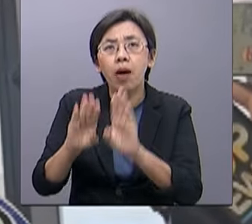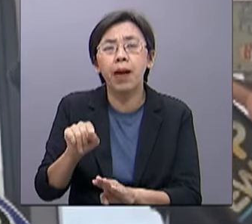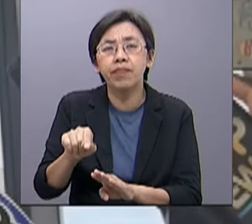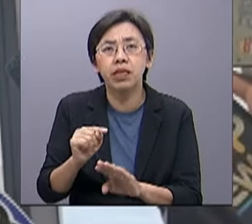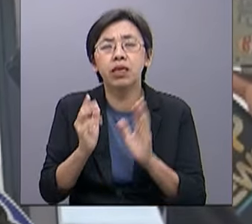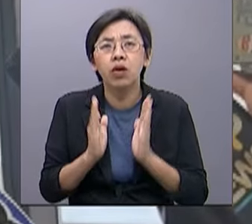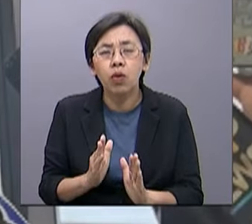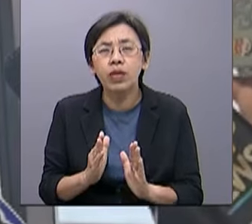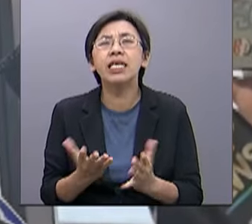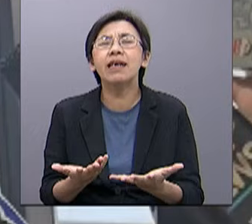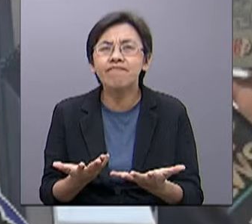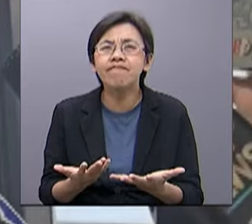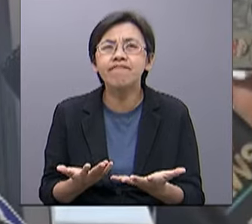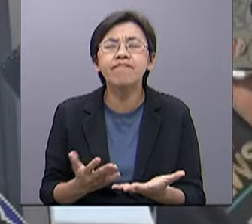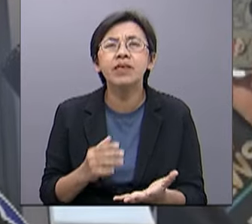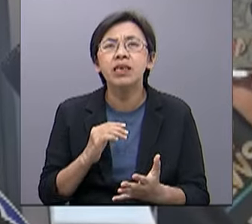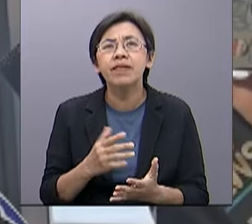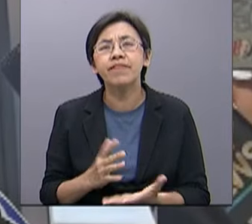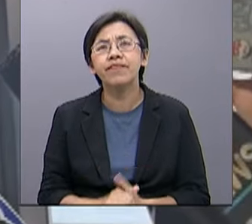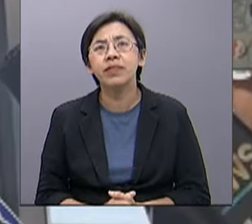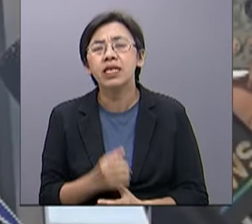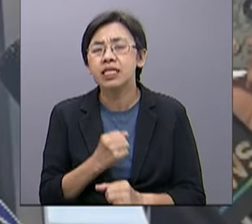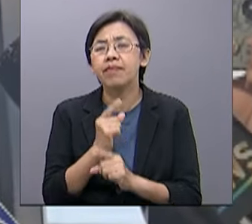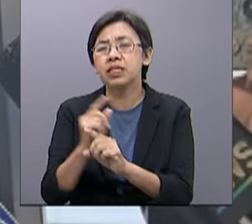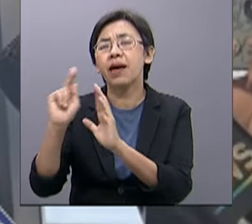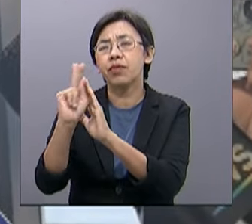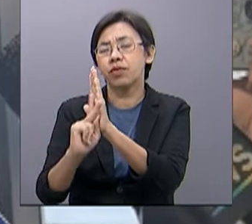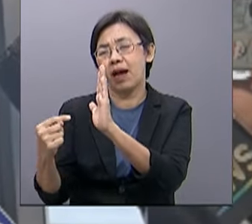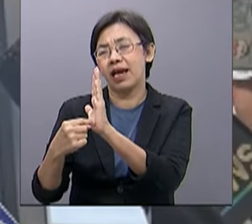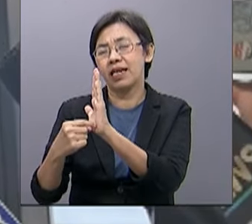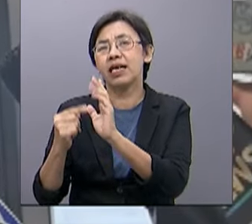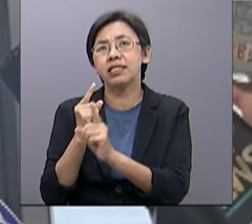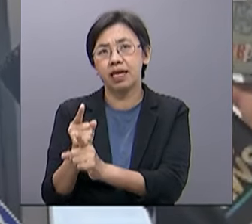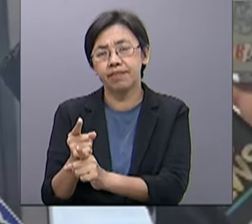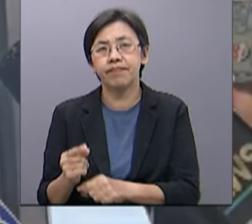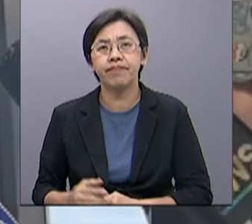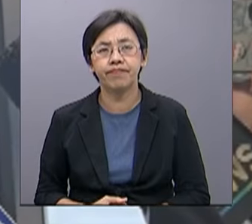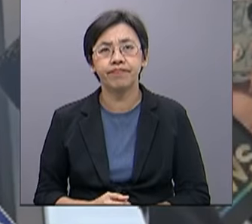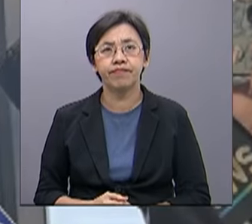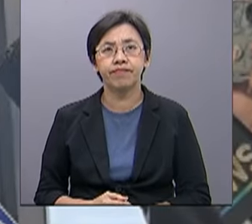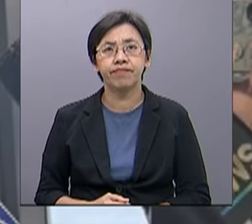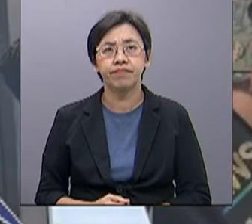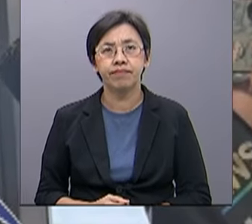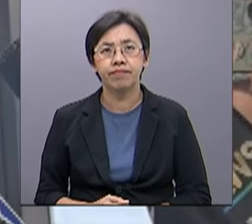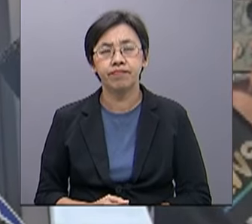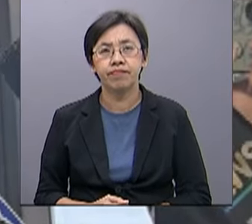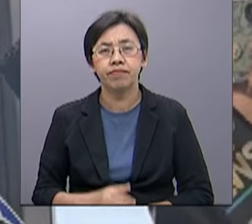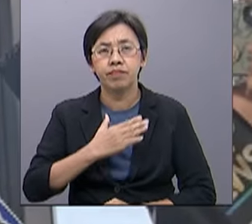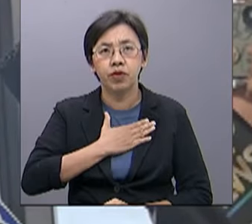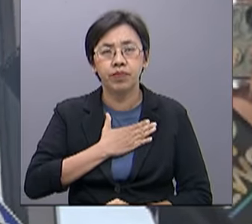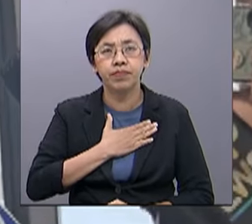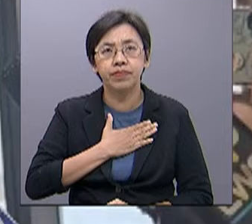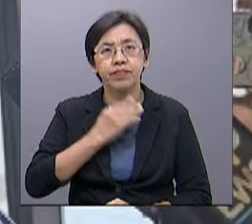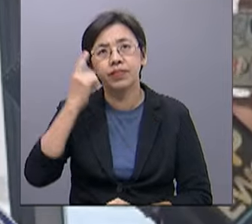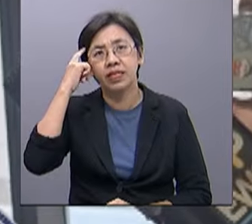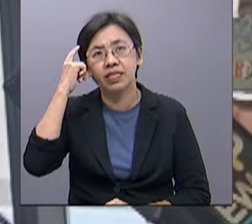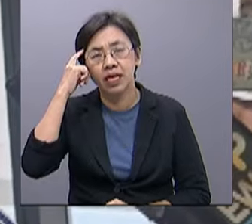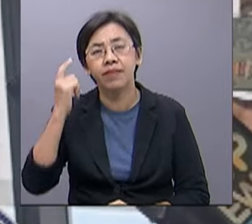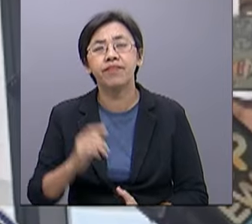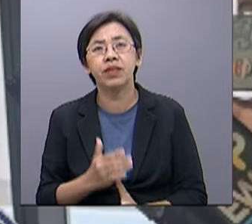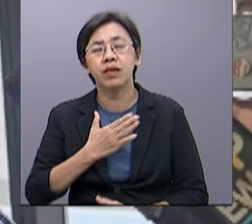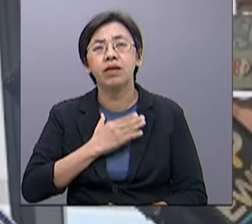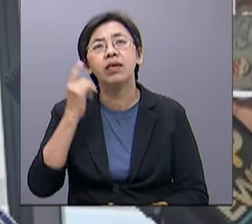ามเล่นเกมตามกฎกติกาที่ออกมาด้วยนะครับดังนั้นผมก็คิดว่าแน่นอน